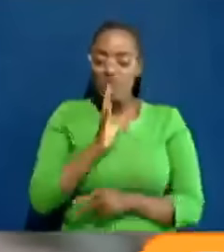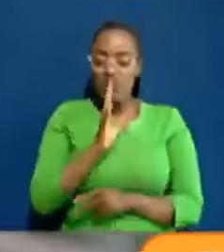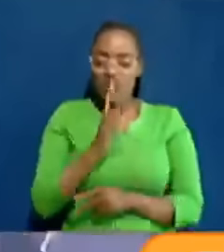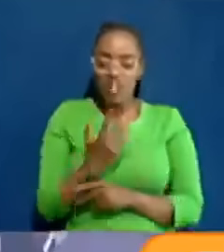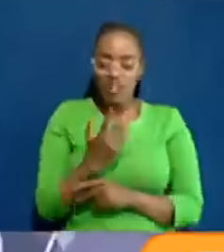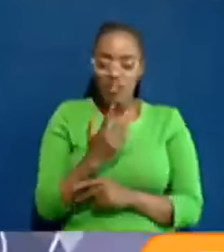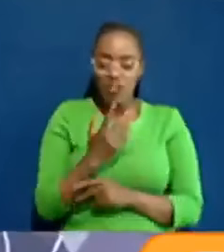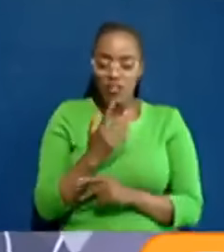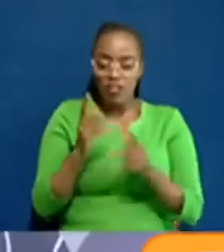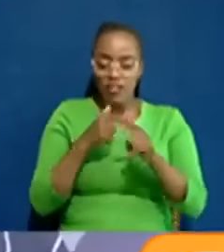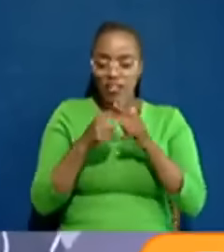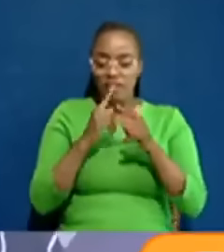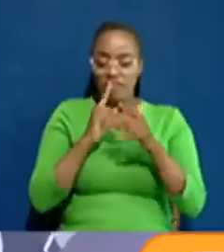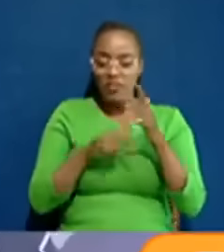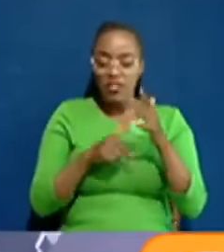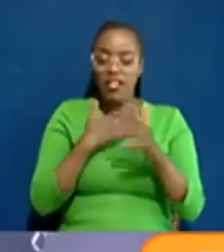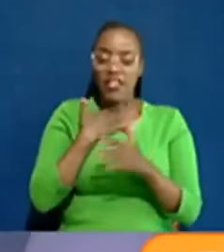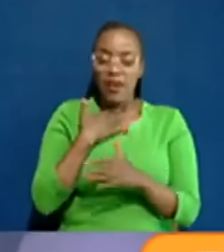ni cooperate. Wakaniambia